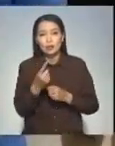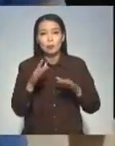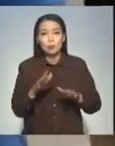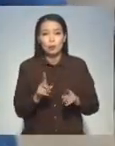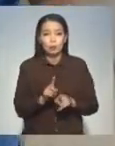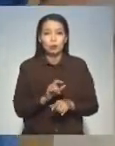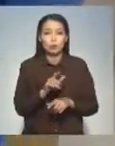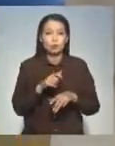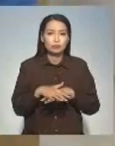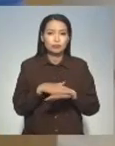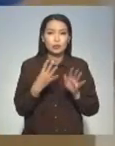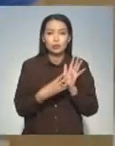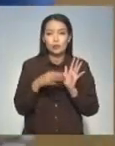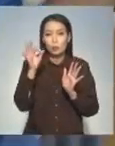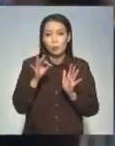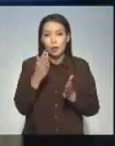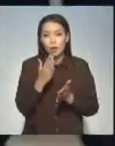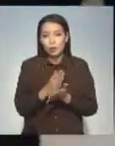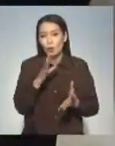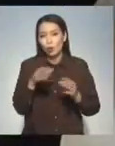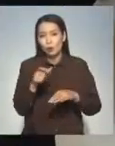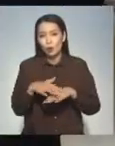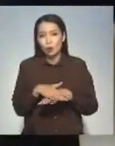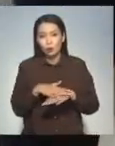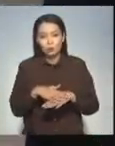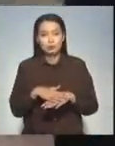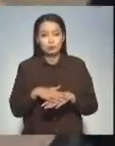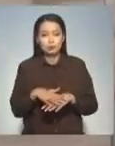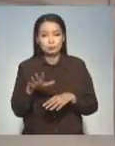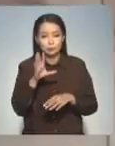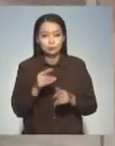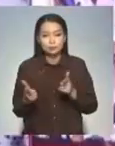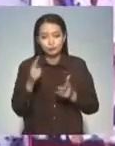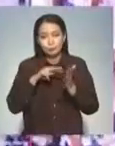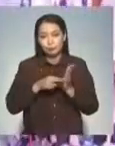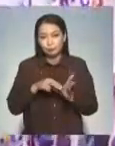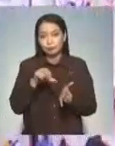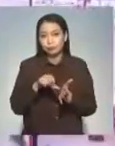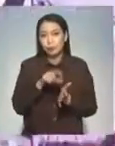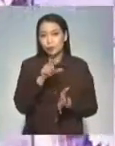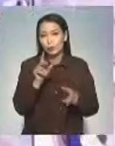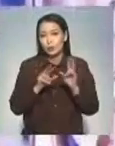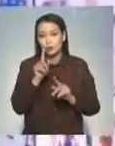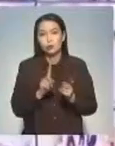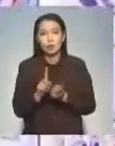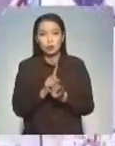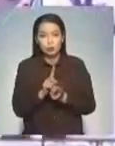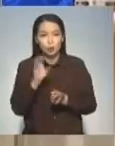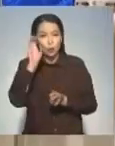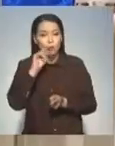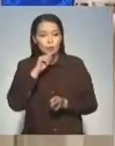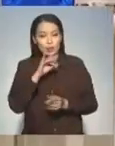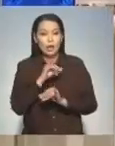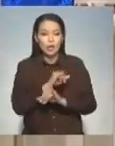превышала 90 процентов Избирателей Судя по всему население настроено оптимистично люди надеются что это реформа подтолкнет